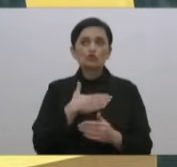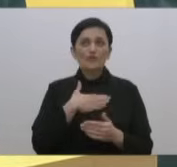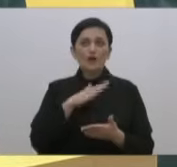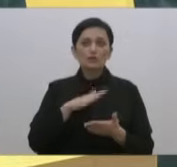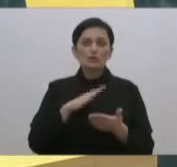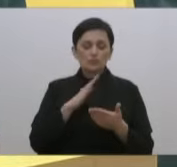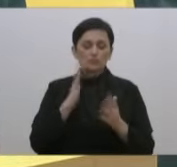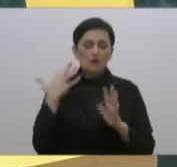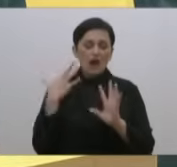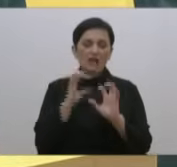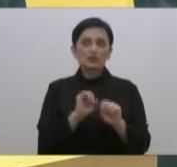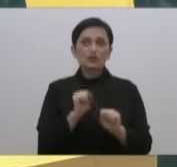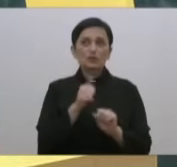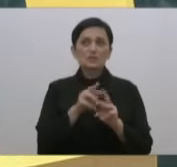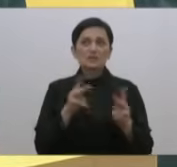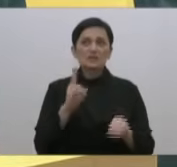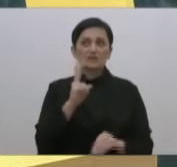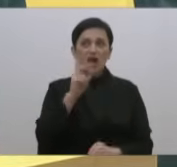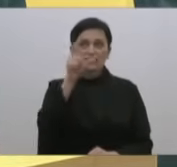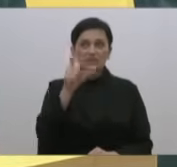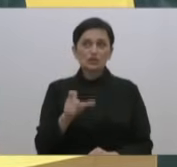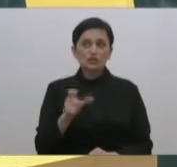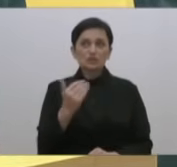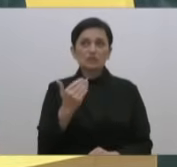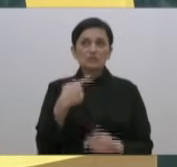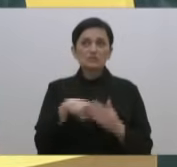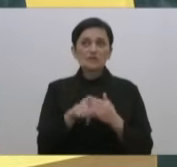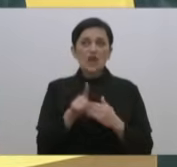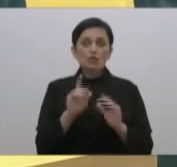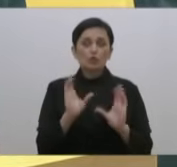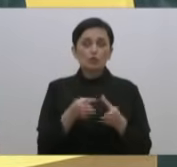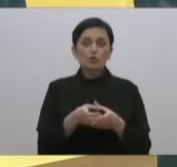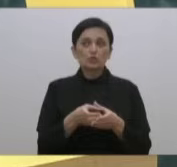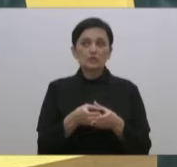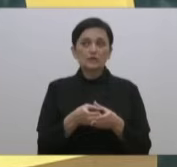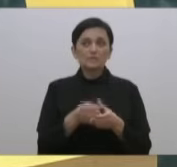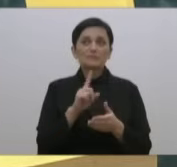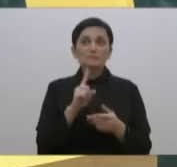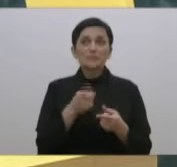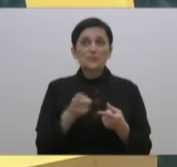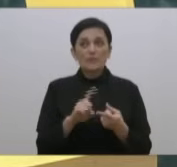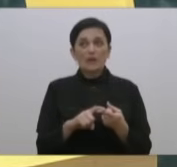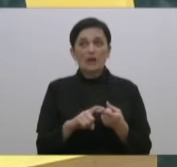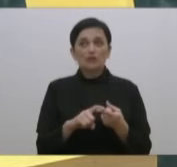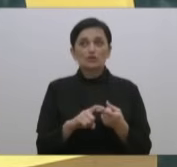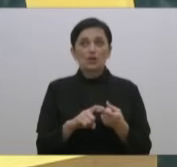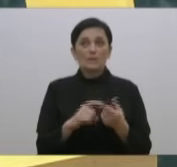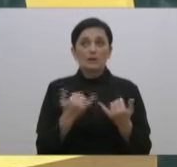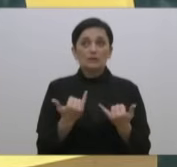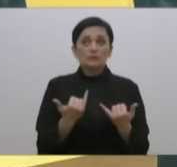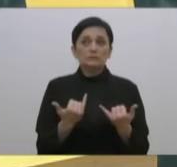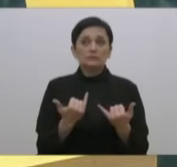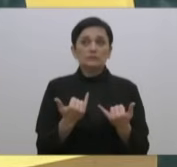უპირობო მხარდაჭერა პრემიერ-მინისტრობის კანდიდატისა და მის მიერ წარმოდგენილი გუნდისადმი. რაც შეეხება